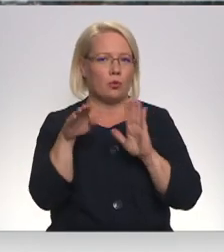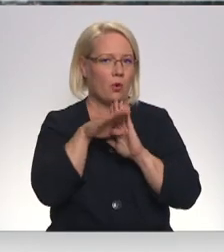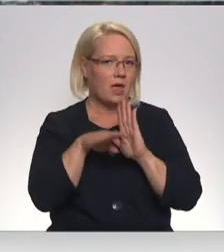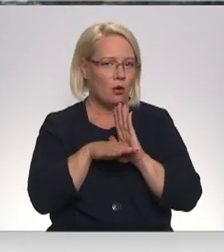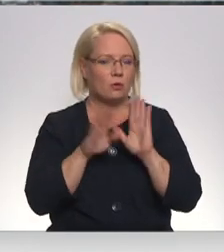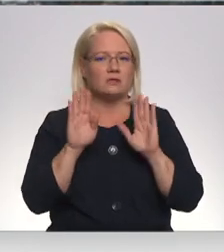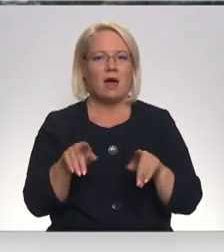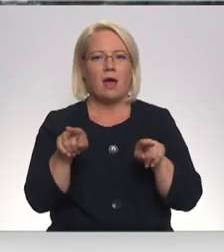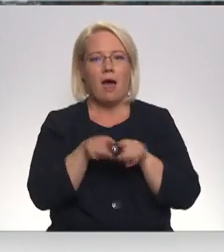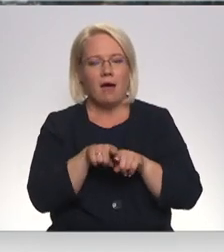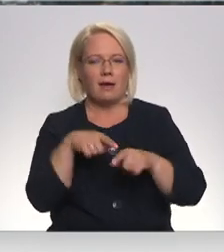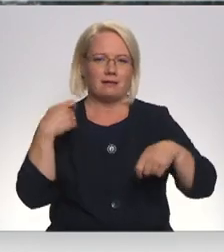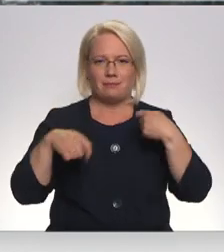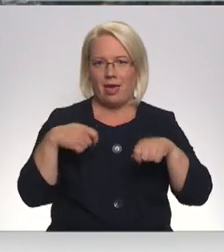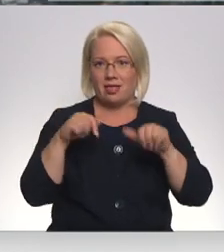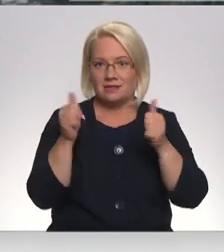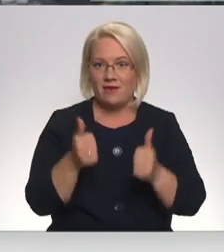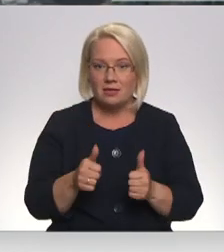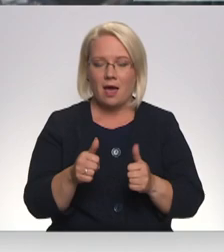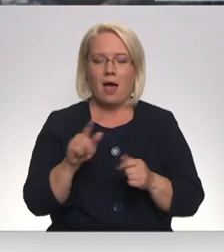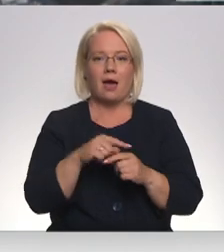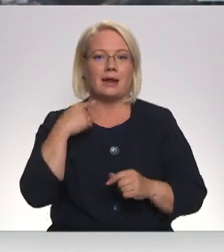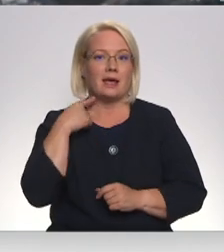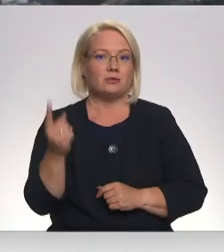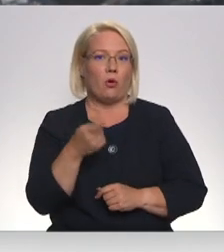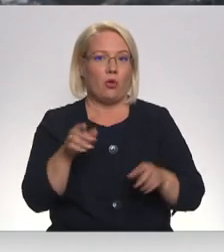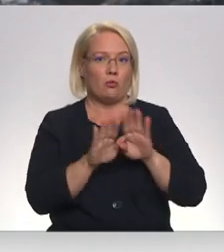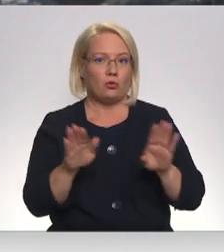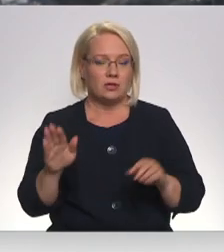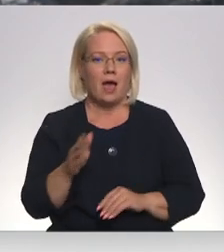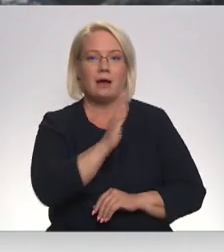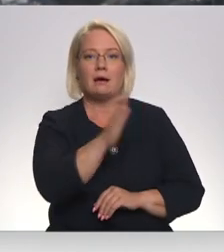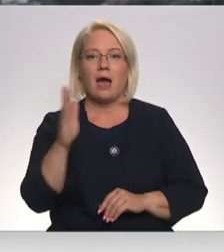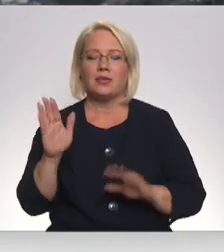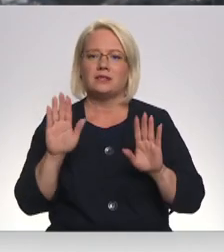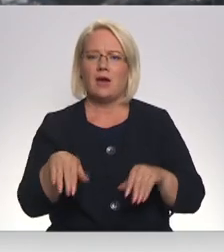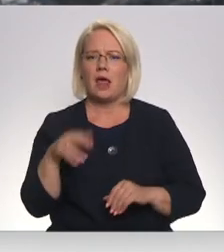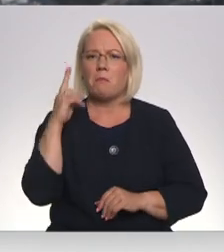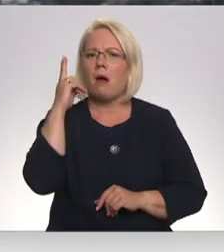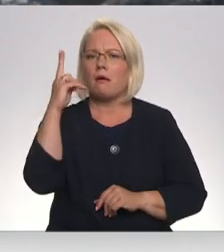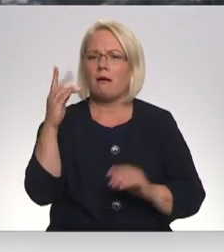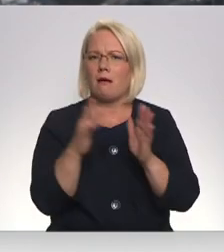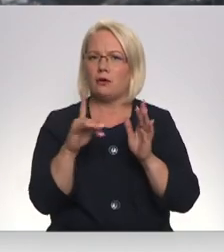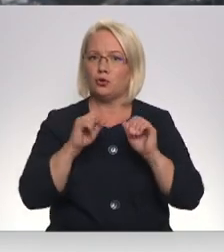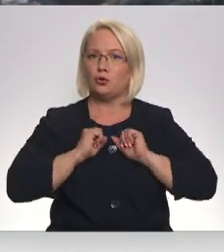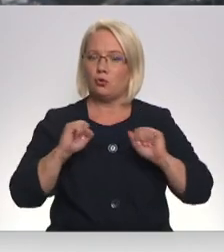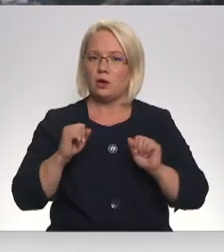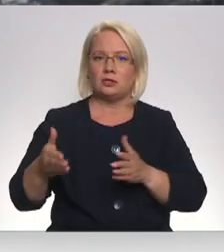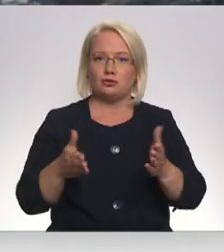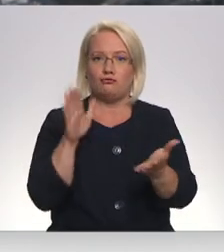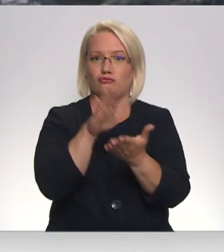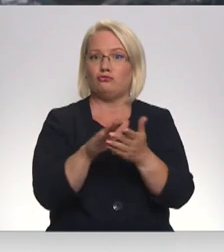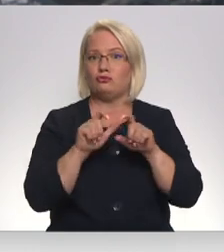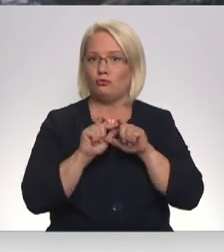ar interaktīvu spēli. Rīgas motormuzejā šodien ikvienas varēja pārliecināties, kāds ir drošs ceļš uz